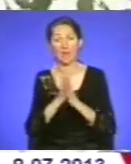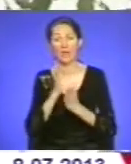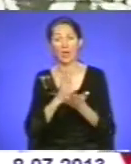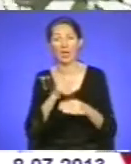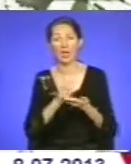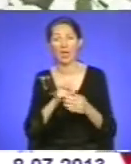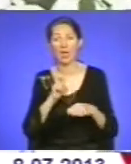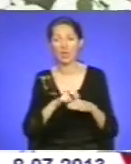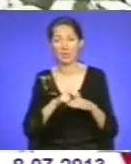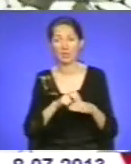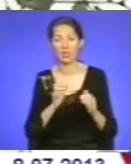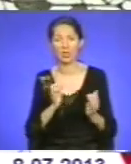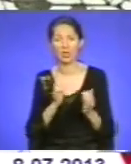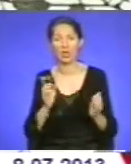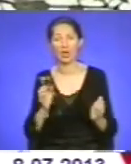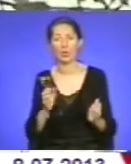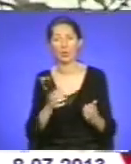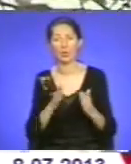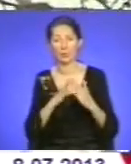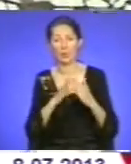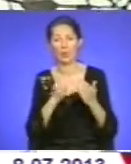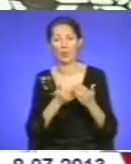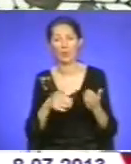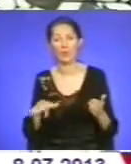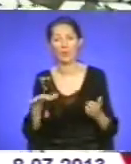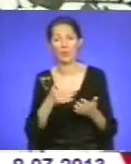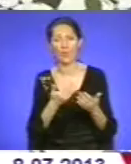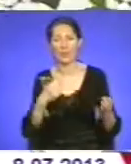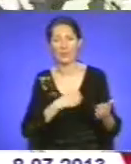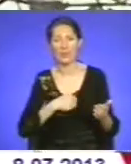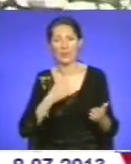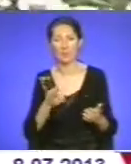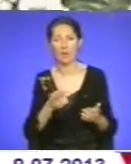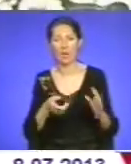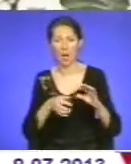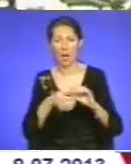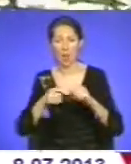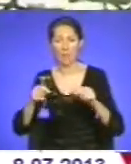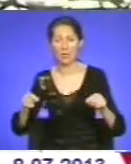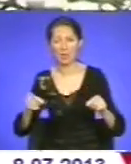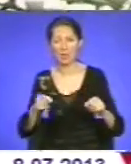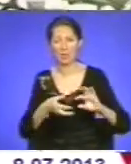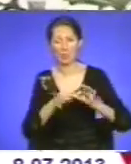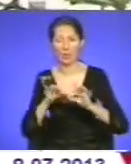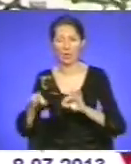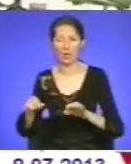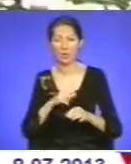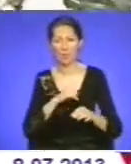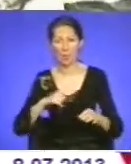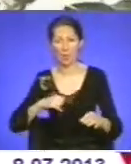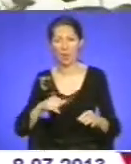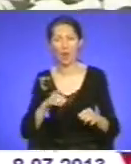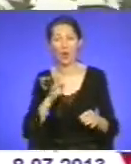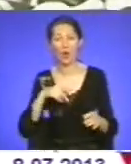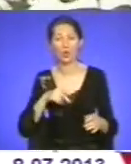оберігають оселю від всякого зла. А ви їх плели чи купували? Плели. Самі ходила з внучкою в поле, збирала